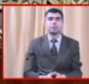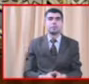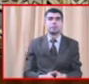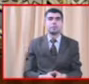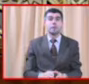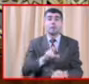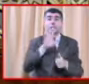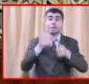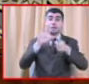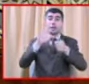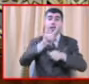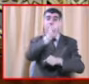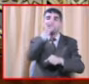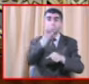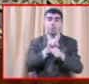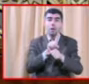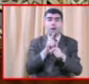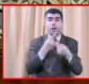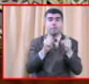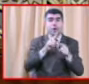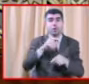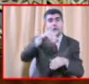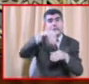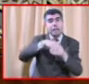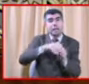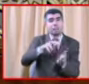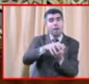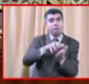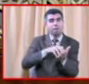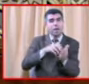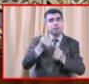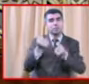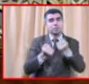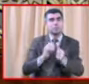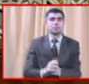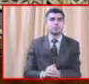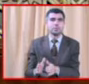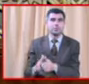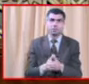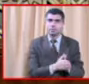السؤال السادس للسيدات والساده النواب محترمين من فريق الاصاله والمعاصره، تفضل احد الساده النواب.